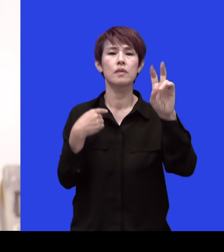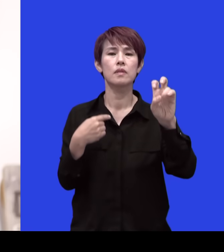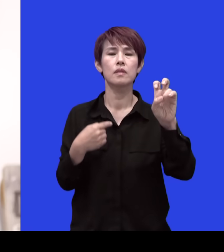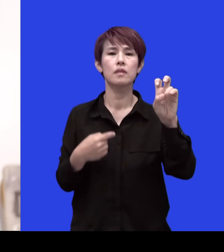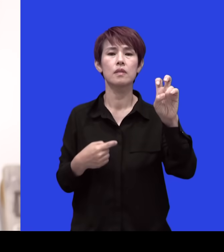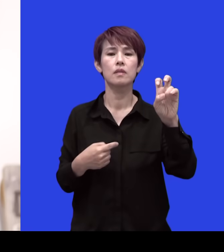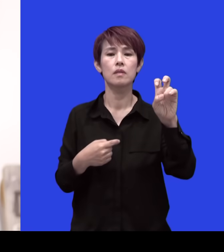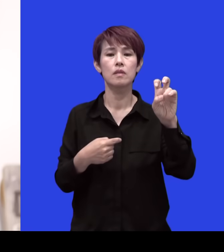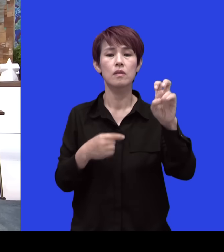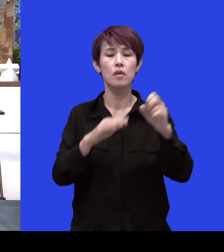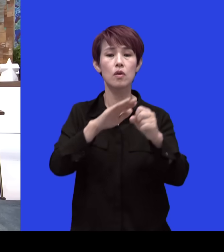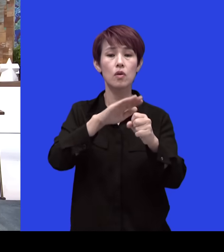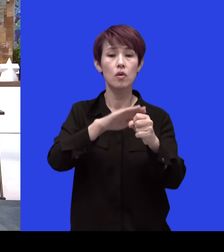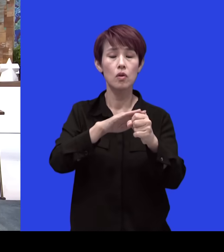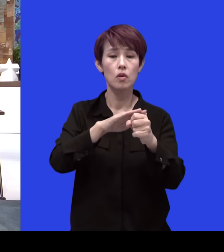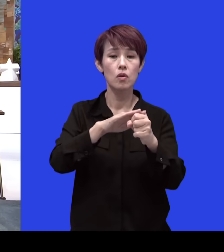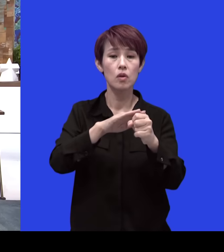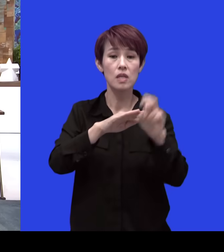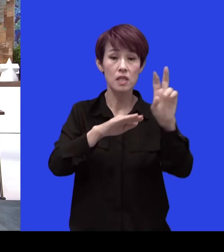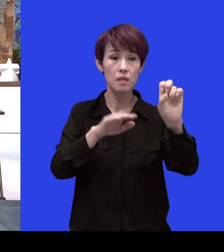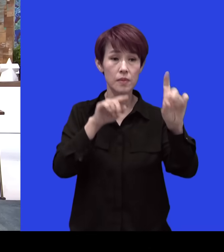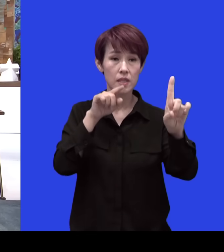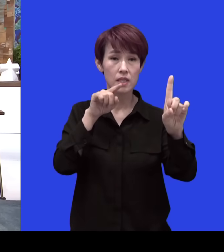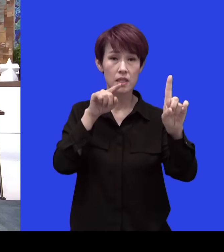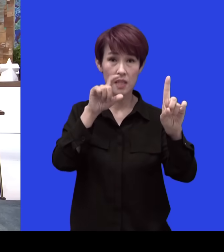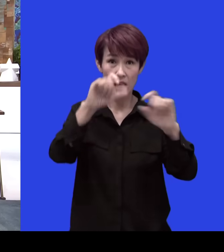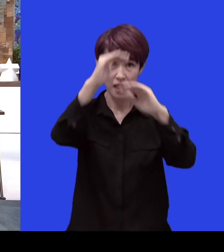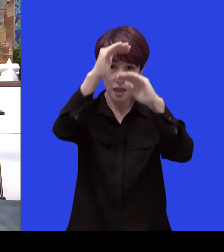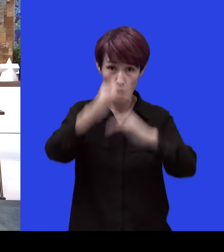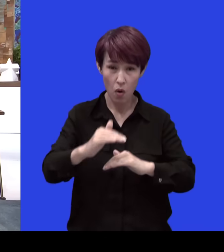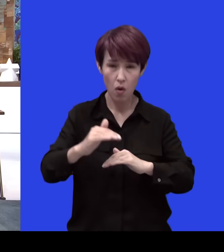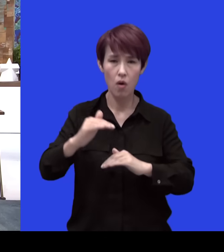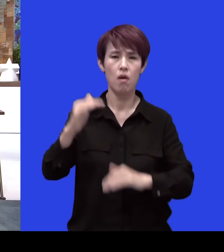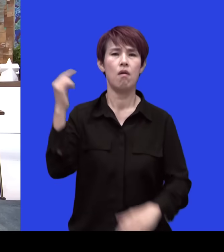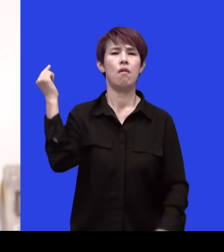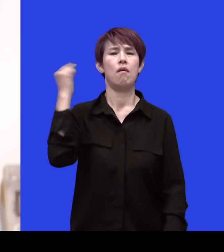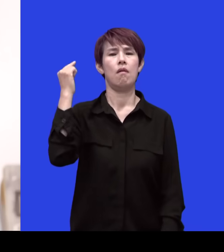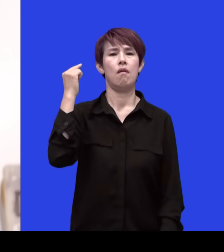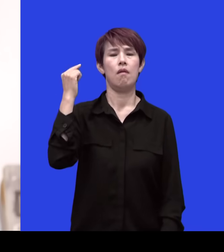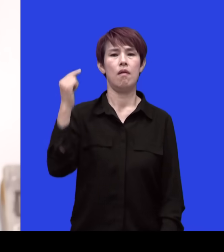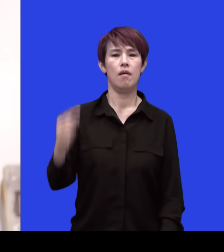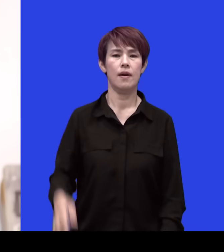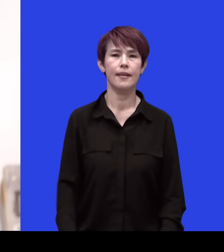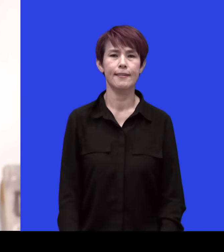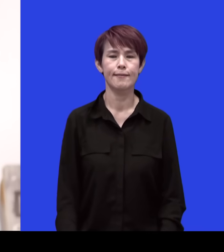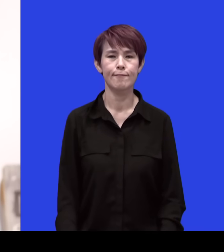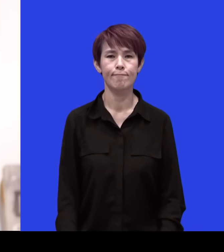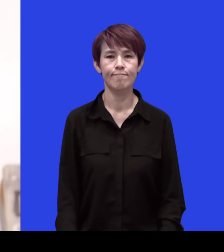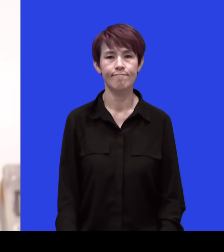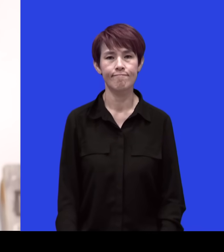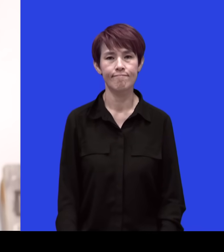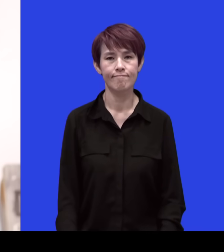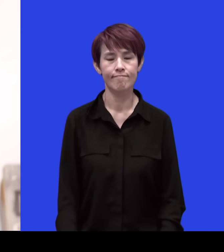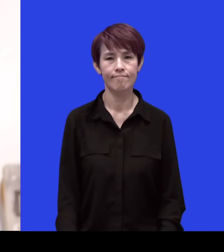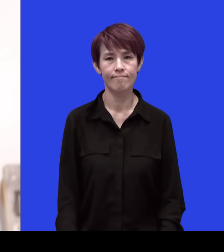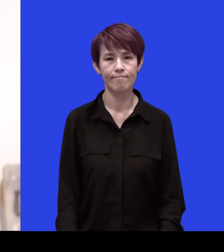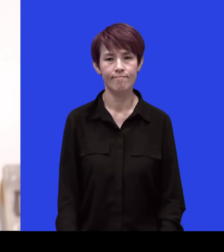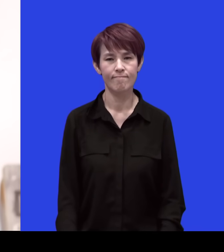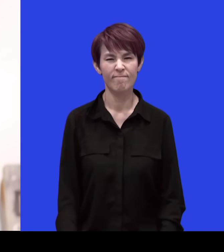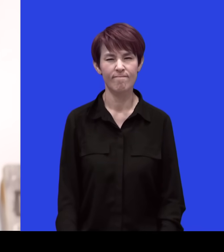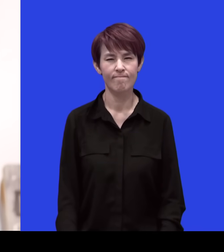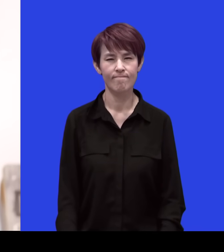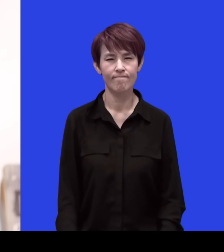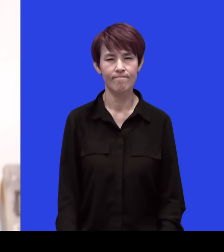이제 방언하면서 그걸 통변이라고 그러네. 네. 통변하면서 네. 이렇게